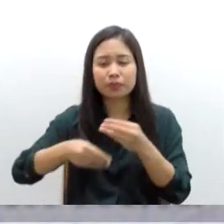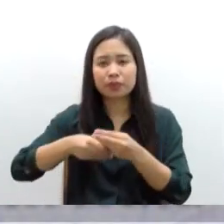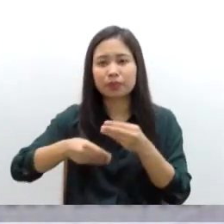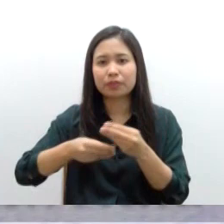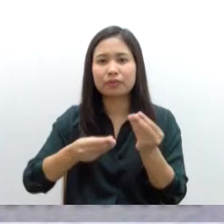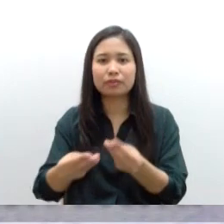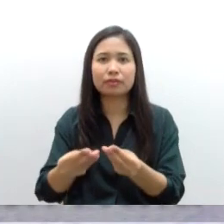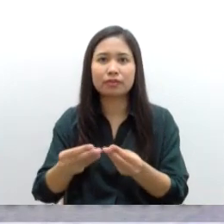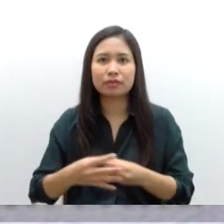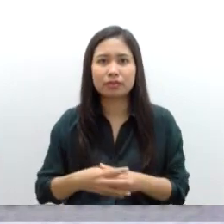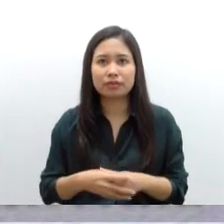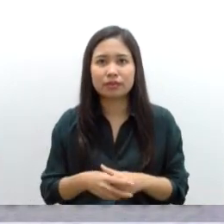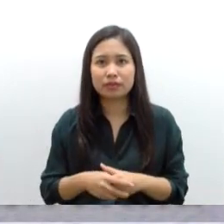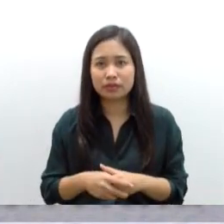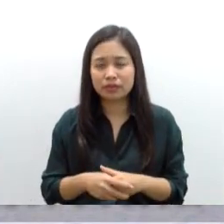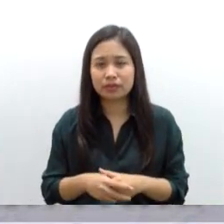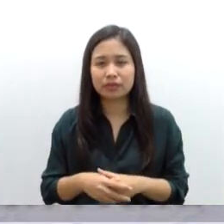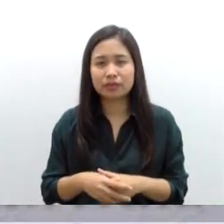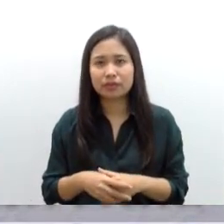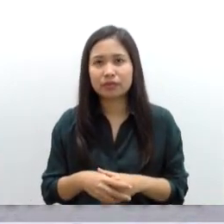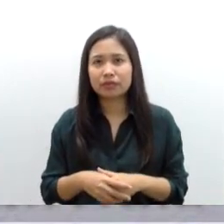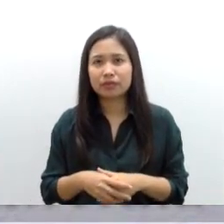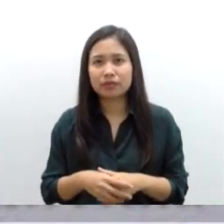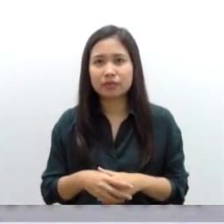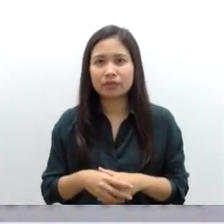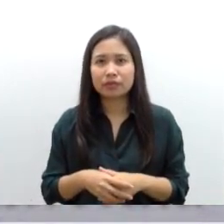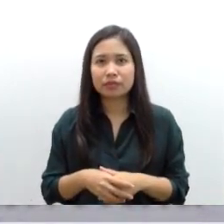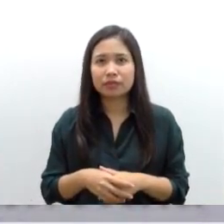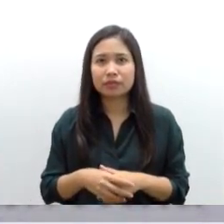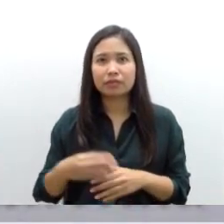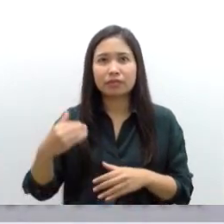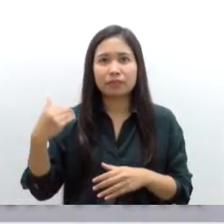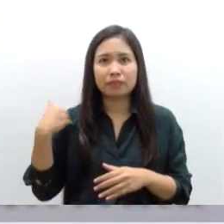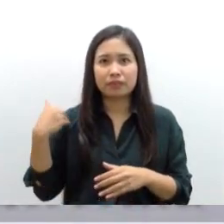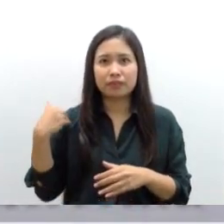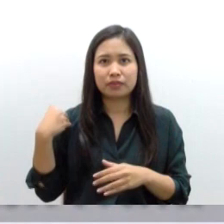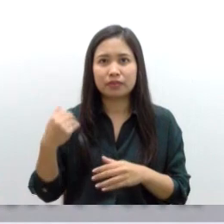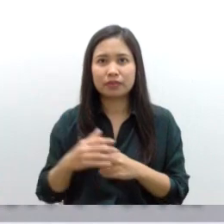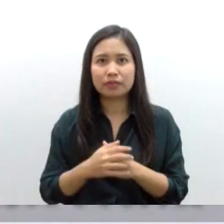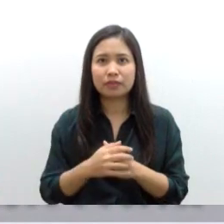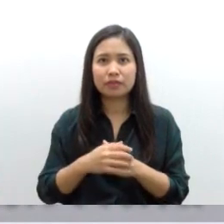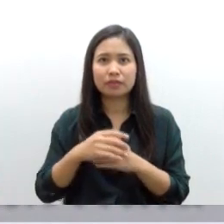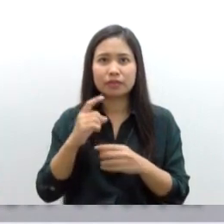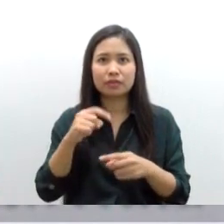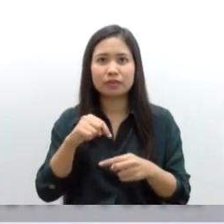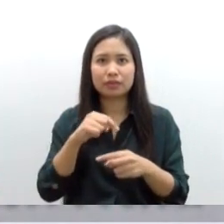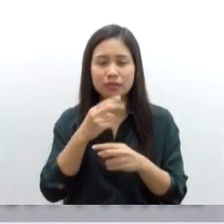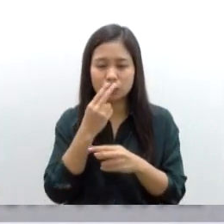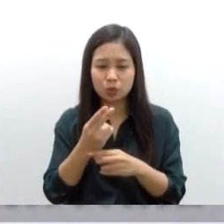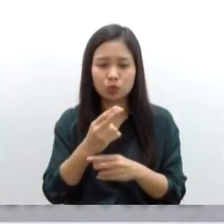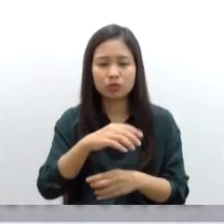Google Meeting นะครับที่มีอยู่หรือใช้คำว่า Microsoft